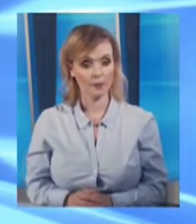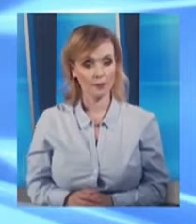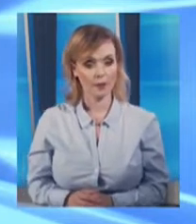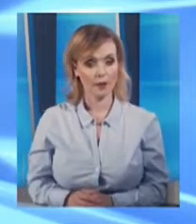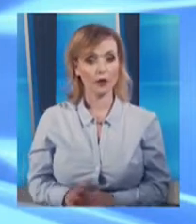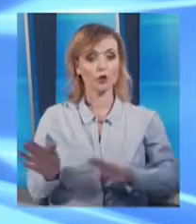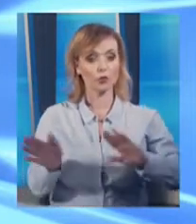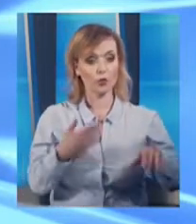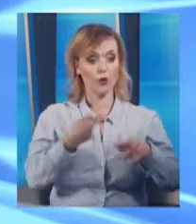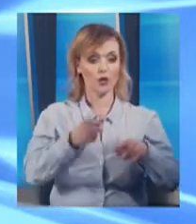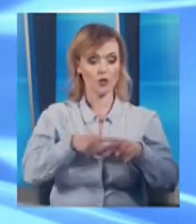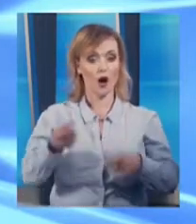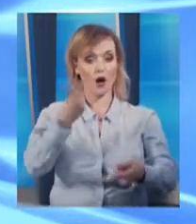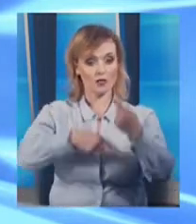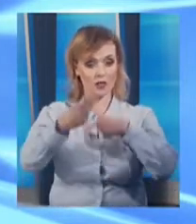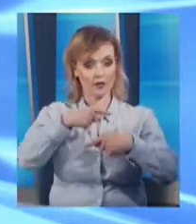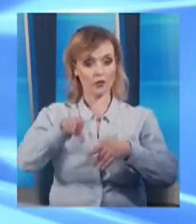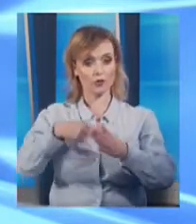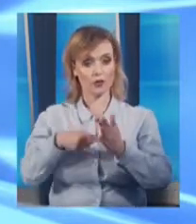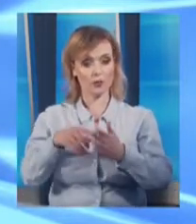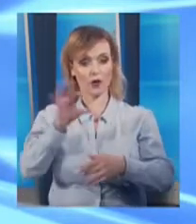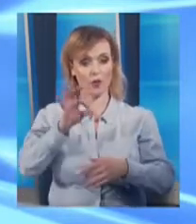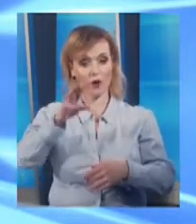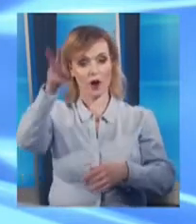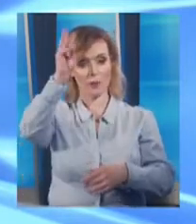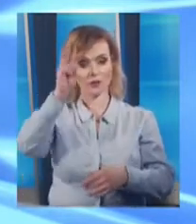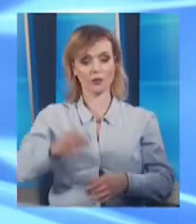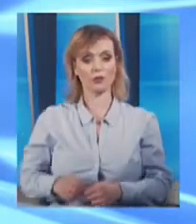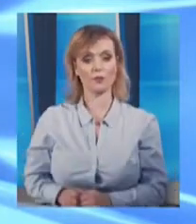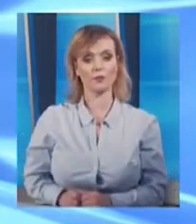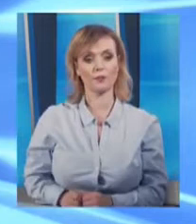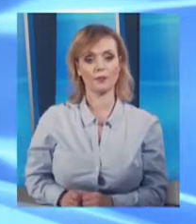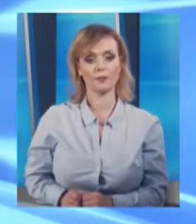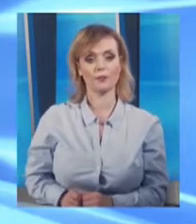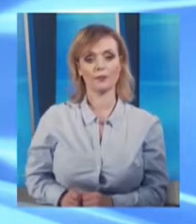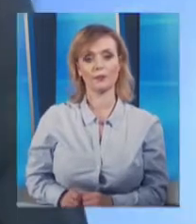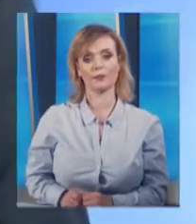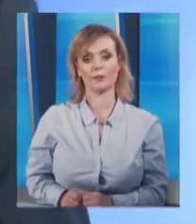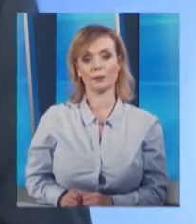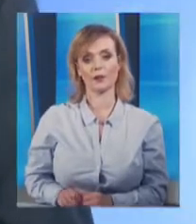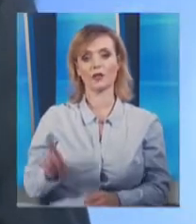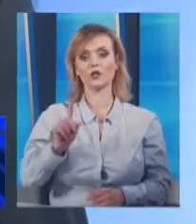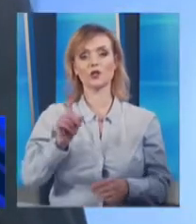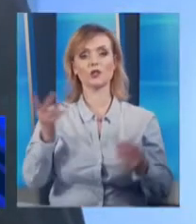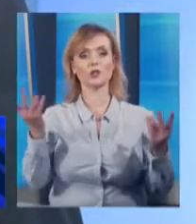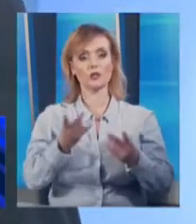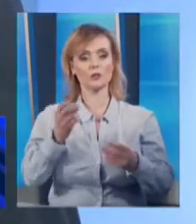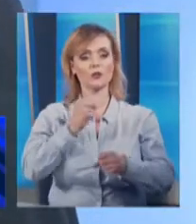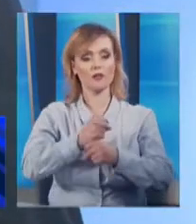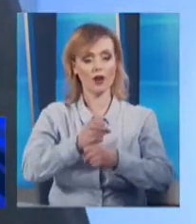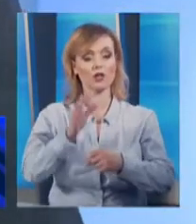și după aceea am să revin cu o întrebare despre ambasadori. Vă rog, un minut. Ceea ce trebuie să facă și va